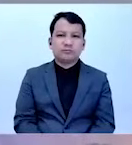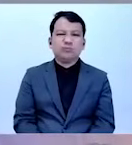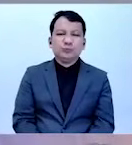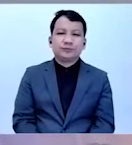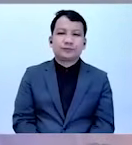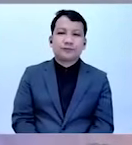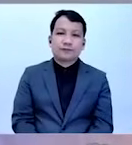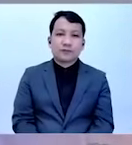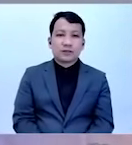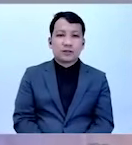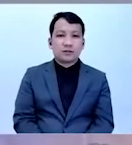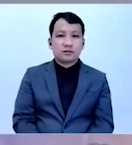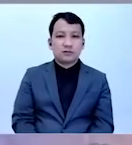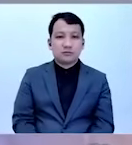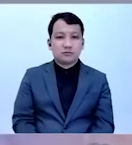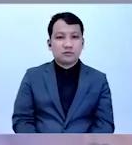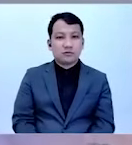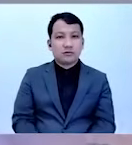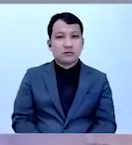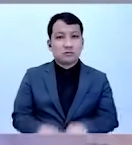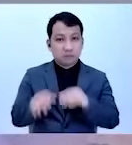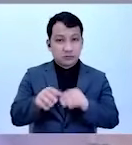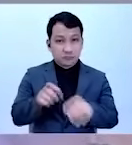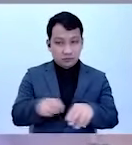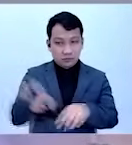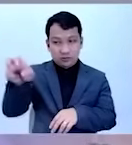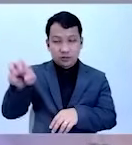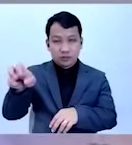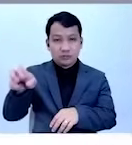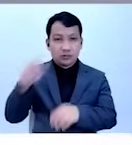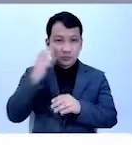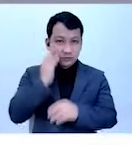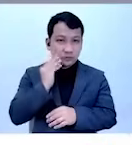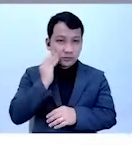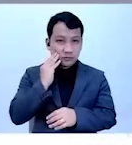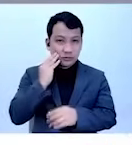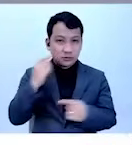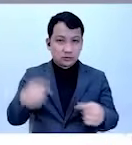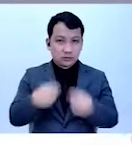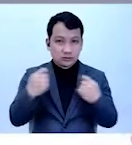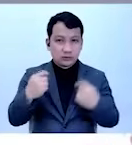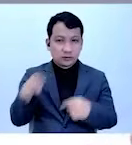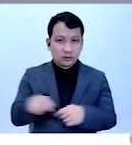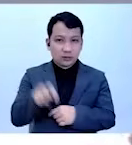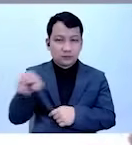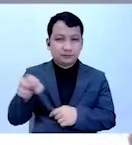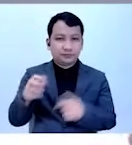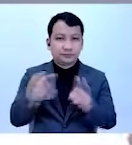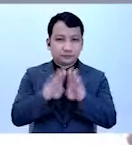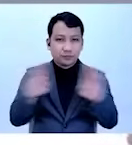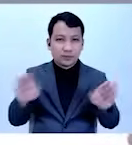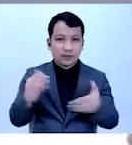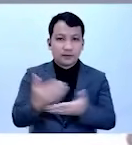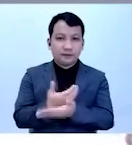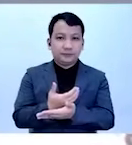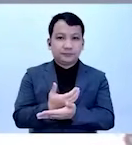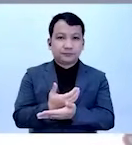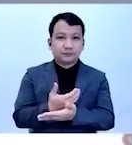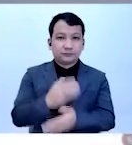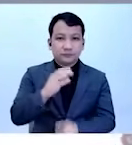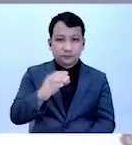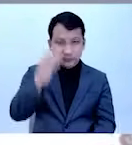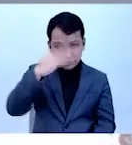Goodbye na sa traffic papuntang Tagaytay. Yan ang naranasan ng mga kapatid nating dumaan sa binuksang bagong exit sa Cavite